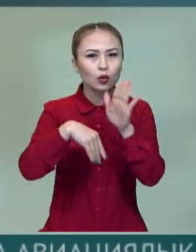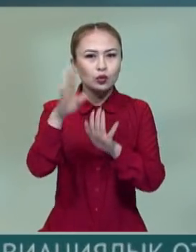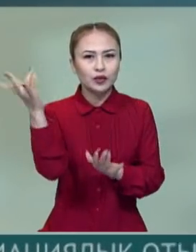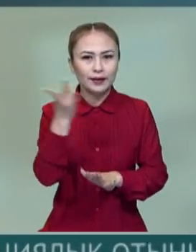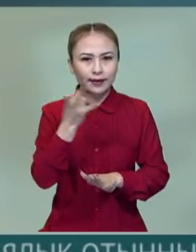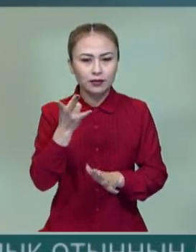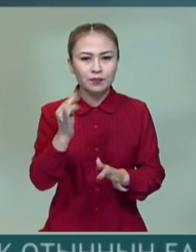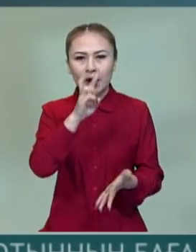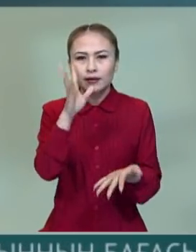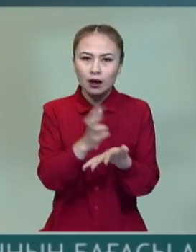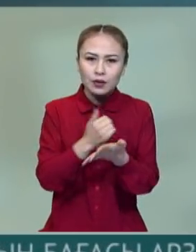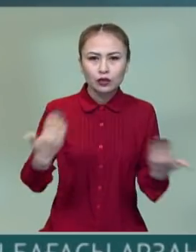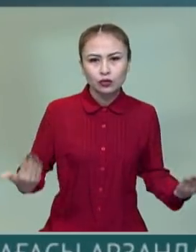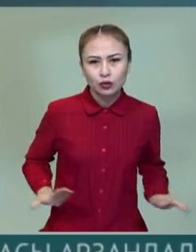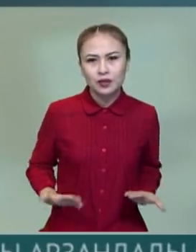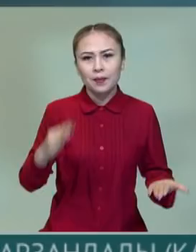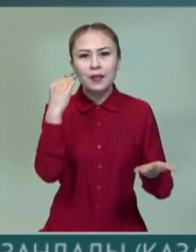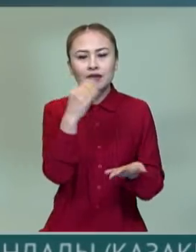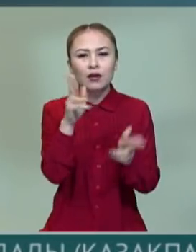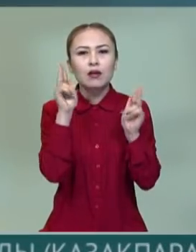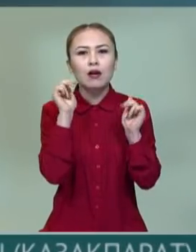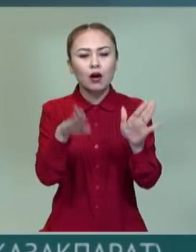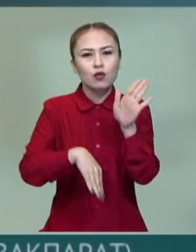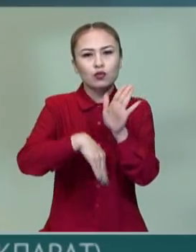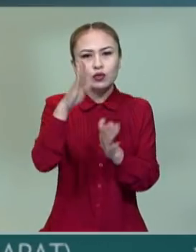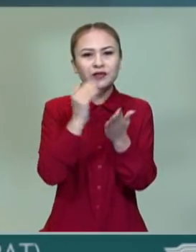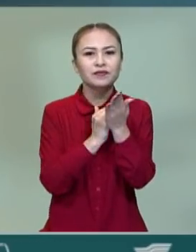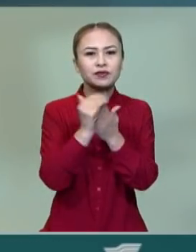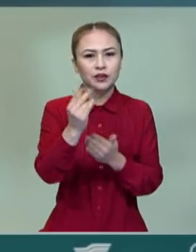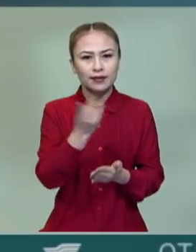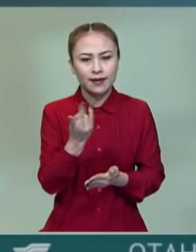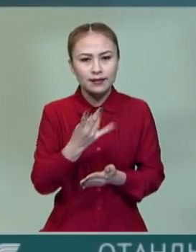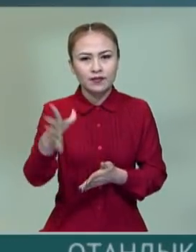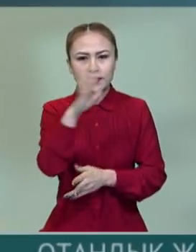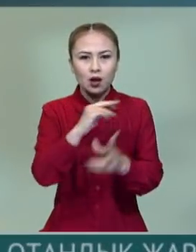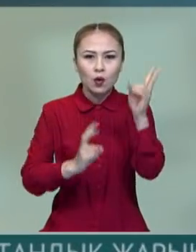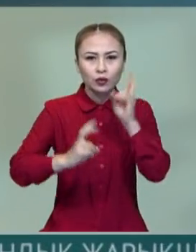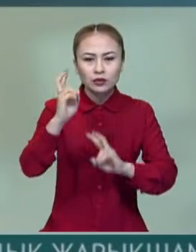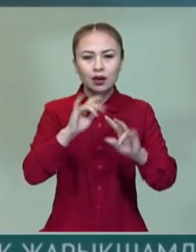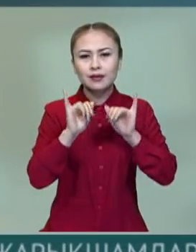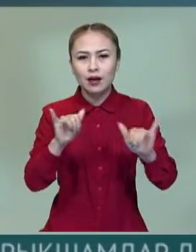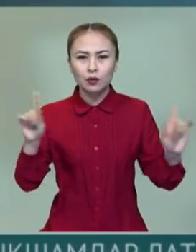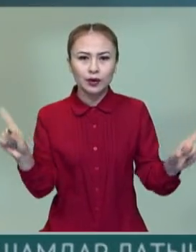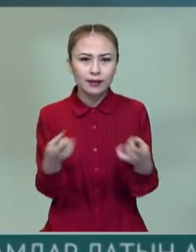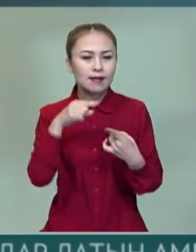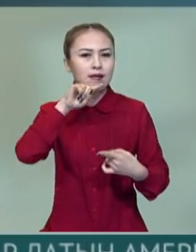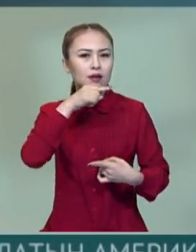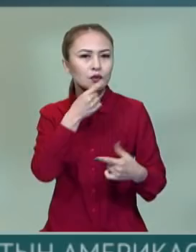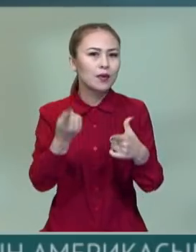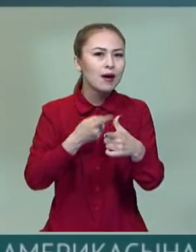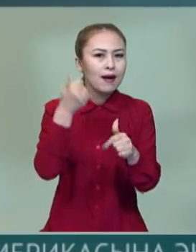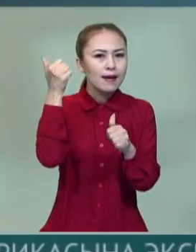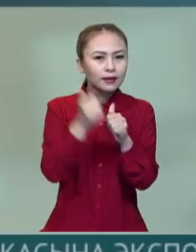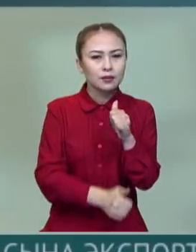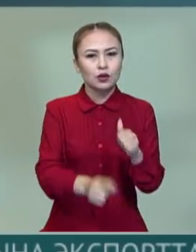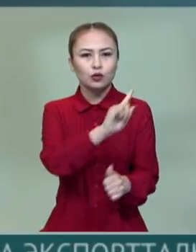баса назар аудару керек. Табыс пен тұрмыс сапасын көтеру қажет, деді елбасы. Сондай-ақ өңдеу өнеркәсібін дамытуға және